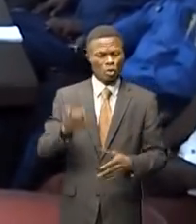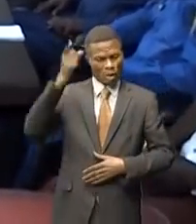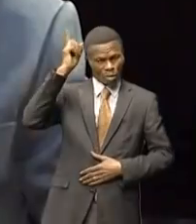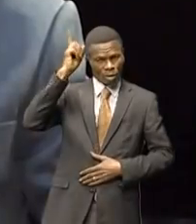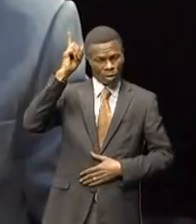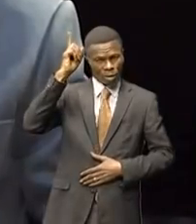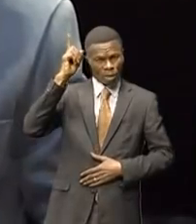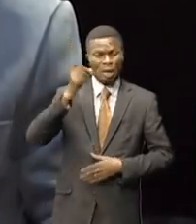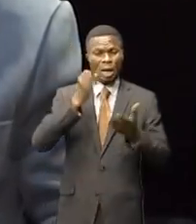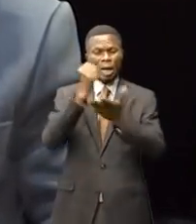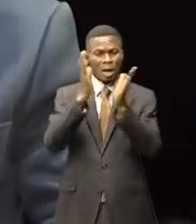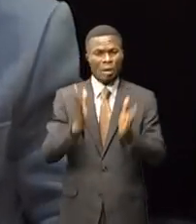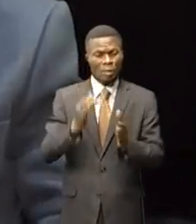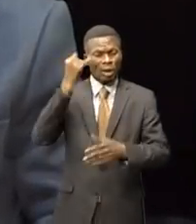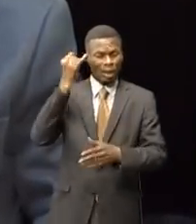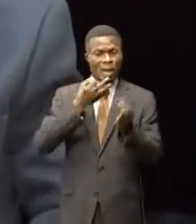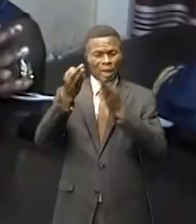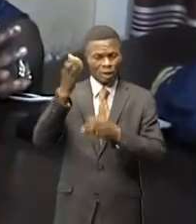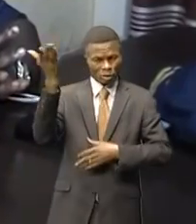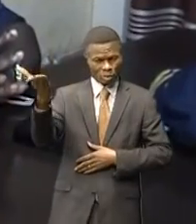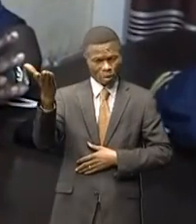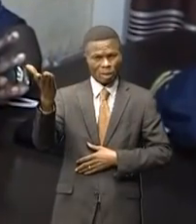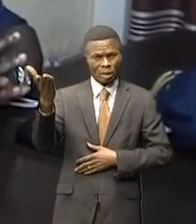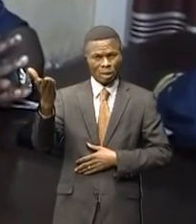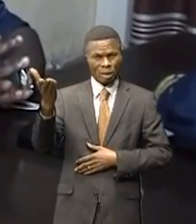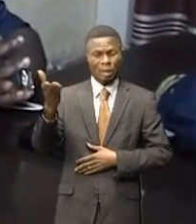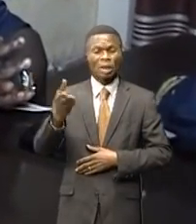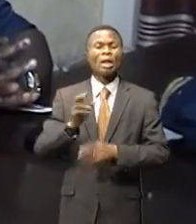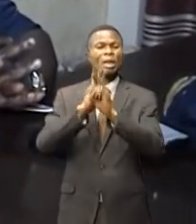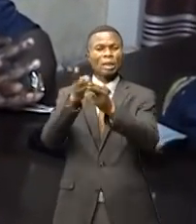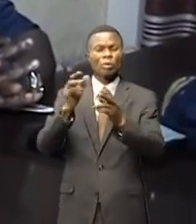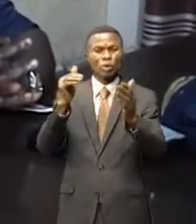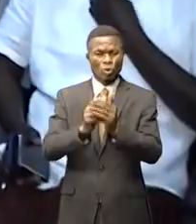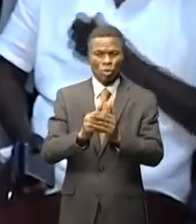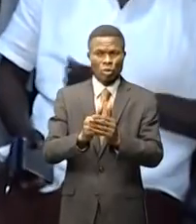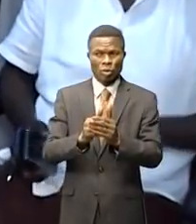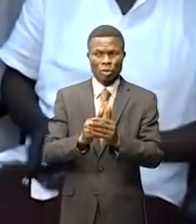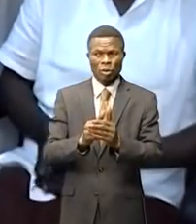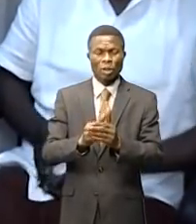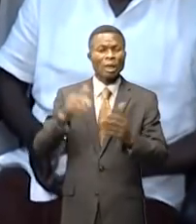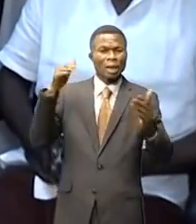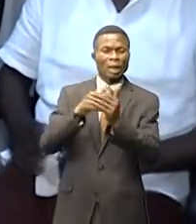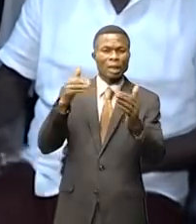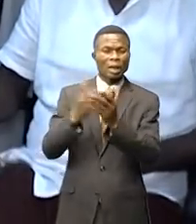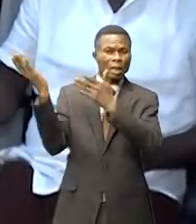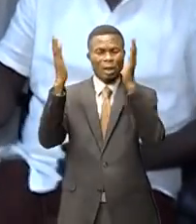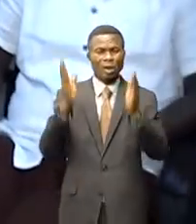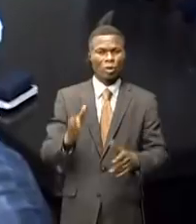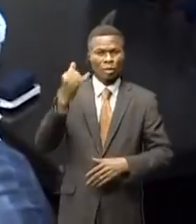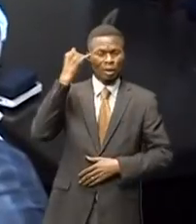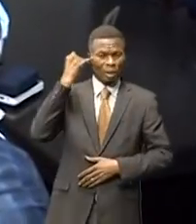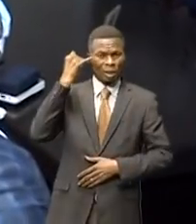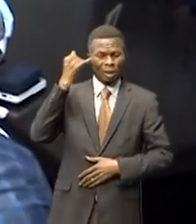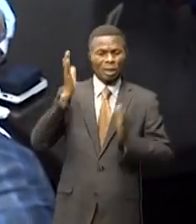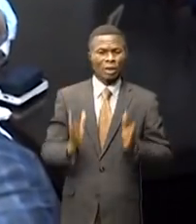précisé l'ambassadeur de l'inde en poste à kinshasa qui réagit face à l'assaut lancé contre les commerces tenus par des